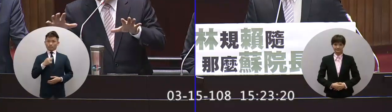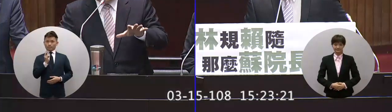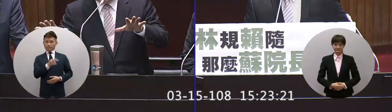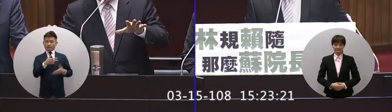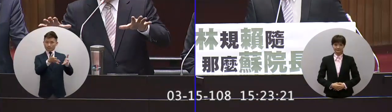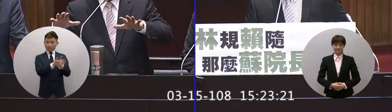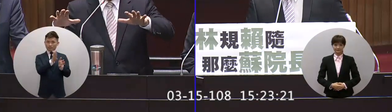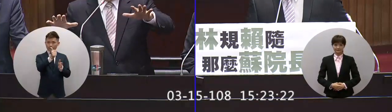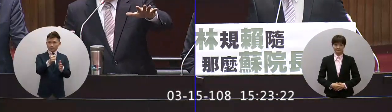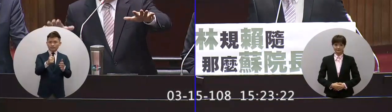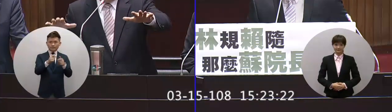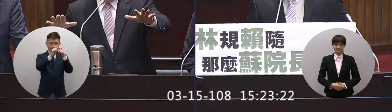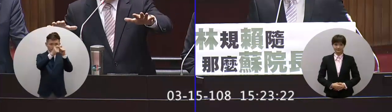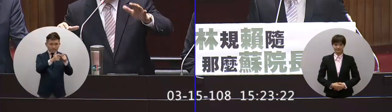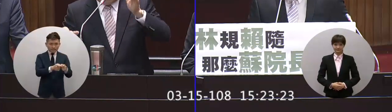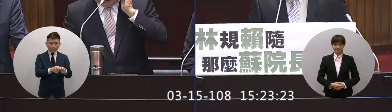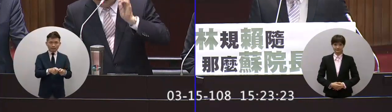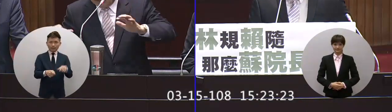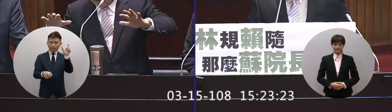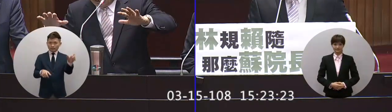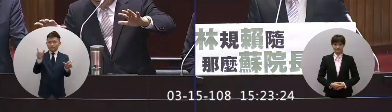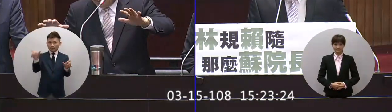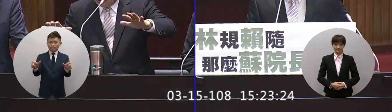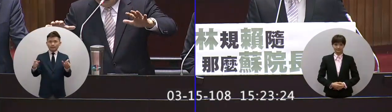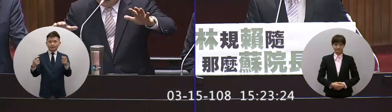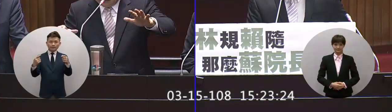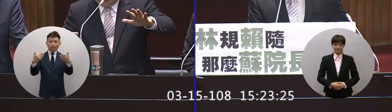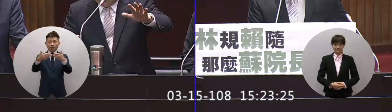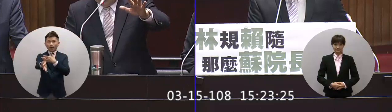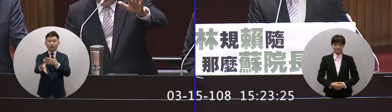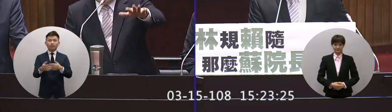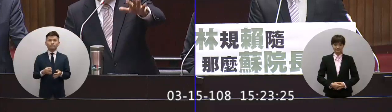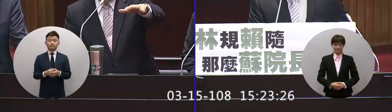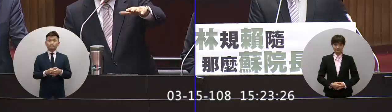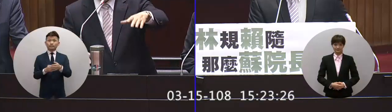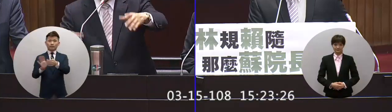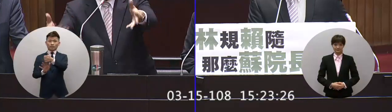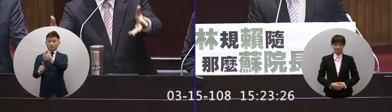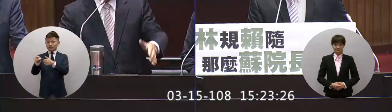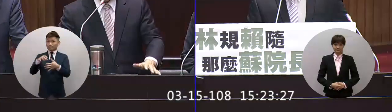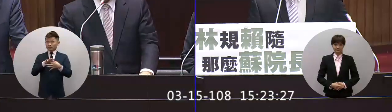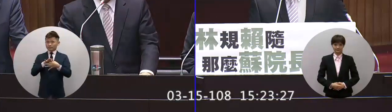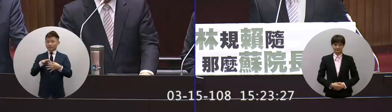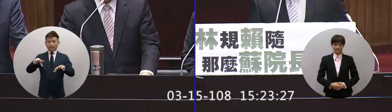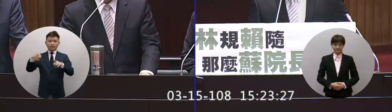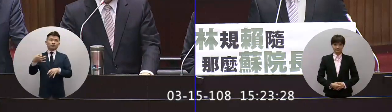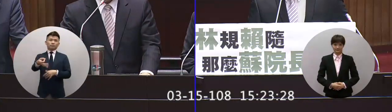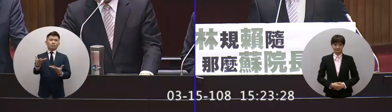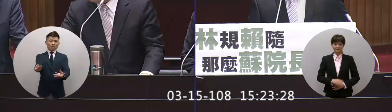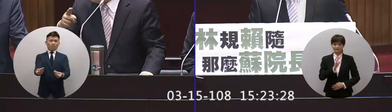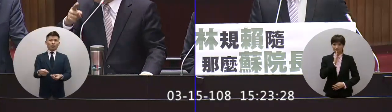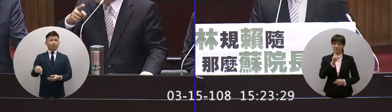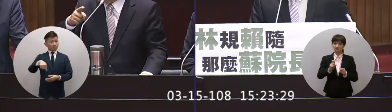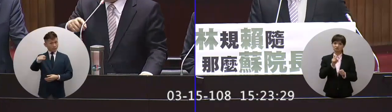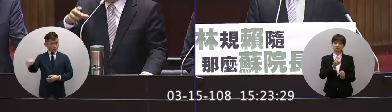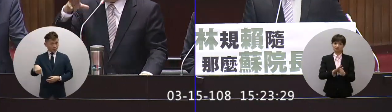长详细，大概你们两个在讲的，就是委员在关心是一开始就没有缴的，